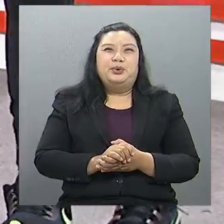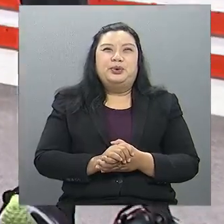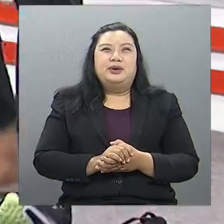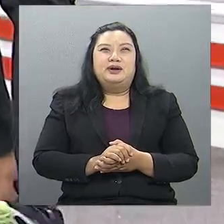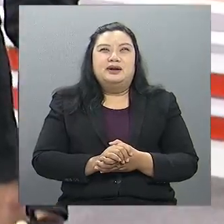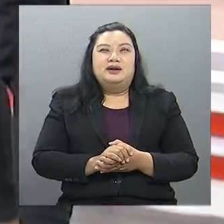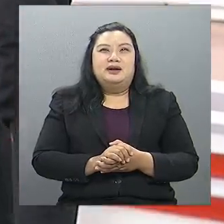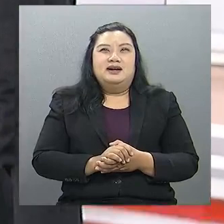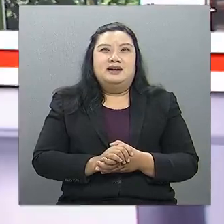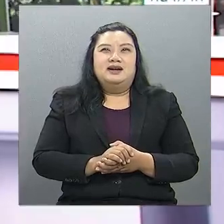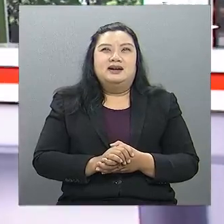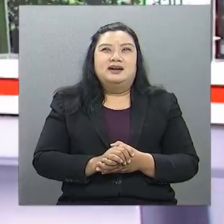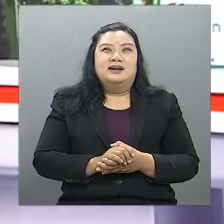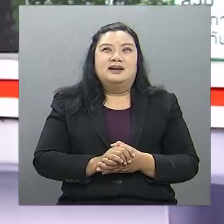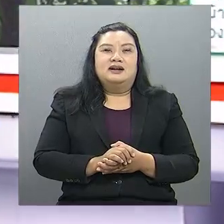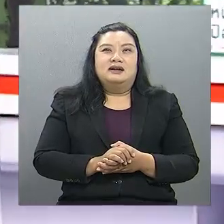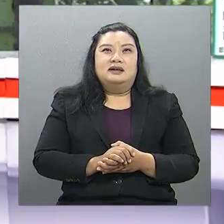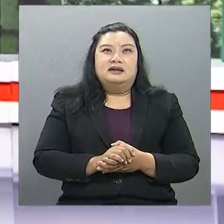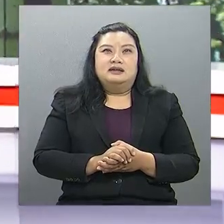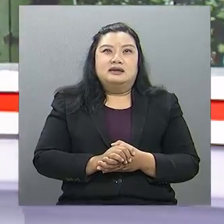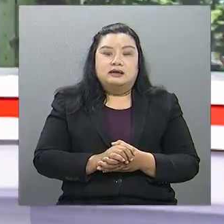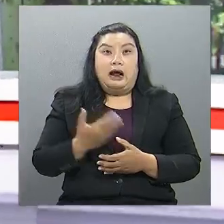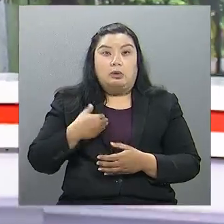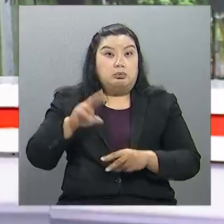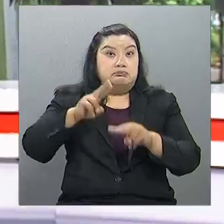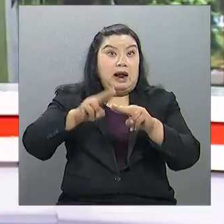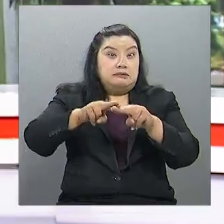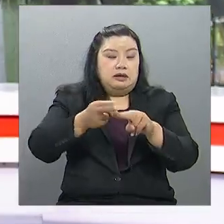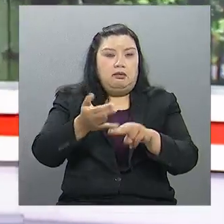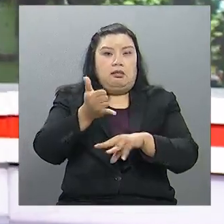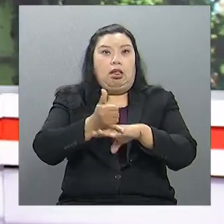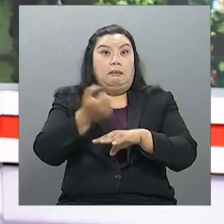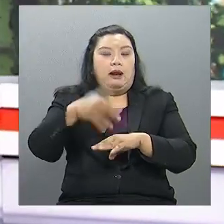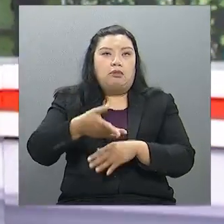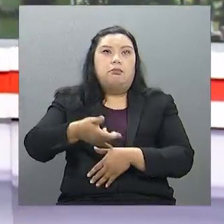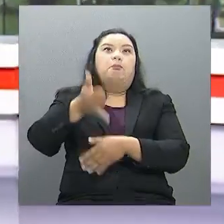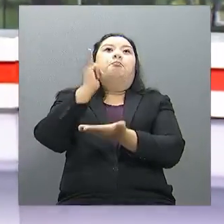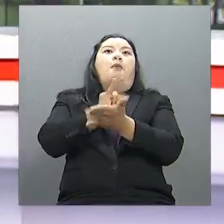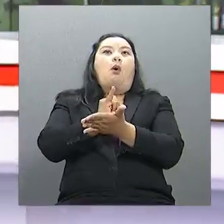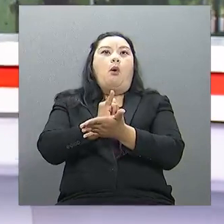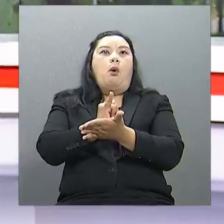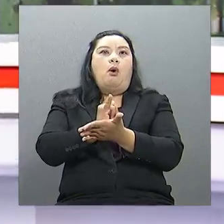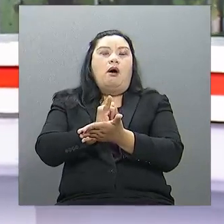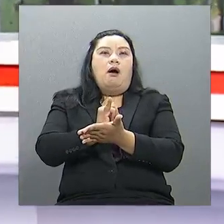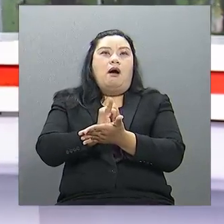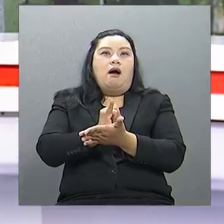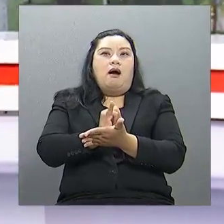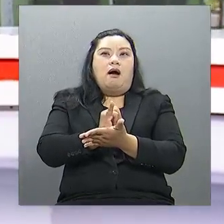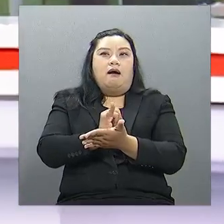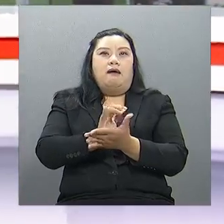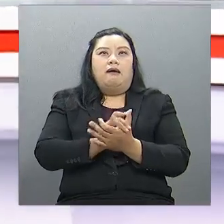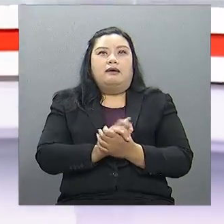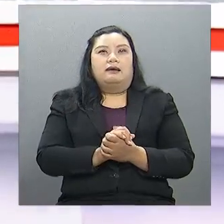ต้องทำทุกวันเดี๋เพี ยเว้ถาไม่ใชกระดูกนขา seresลงไป